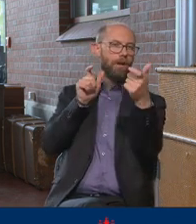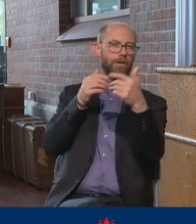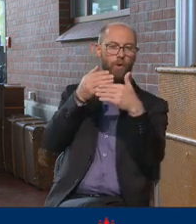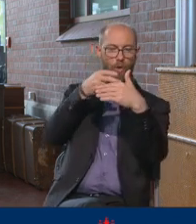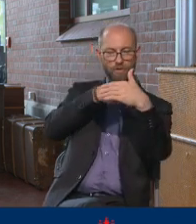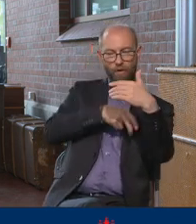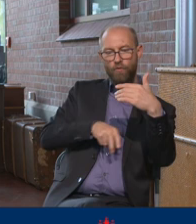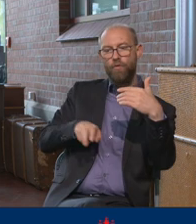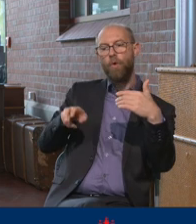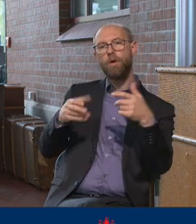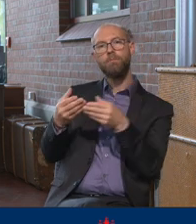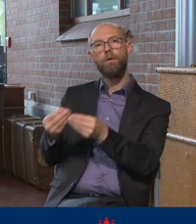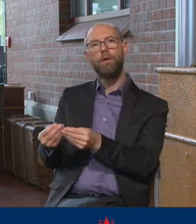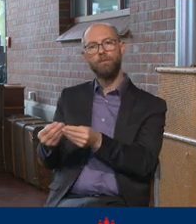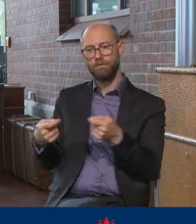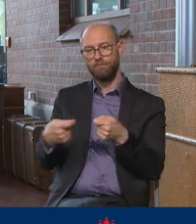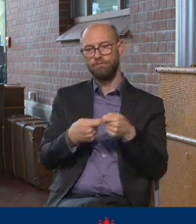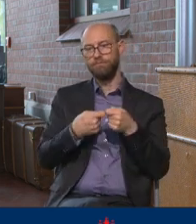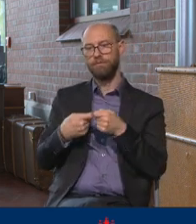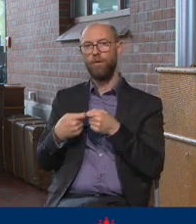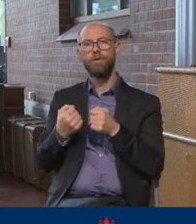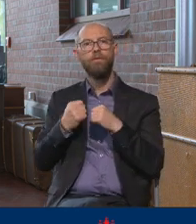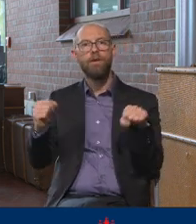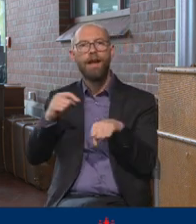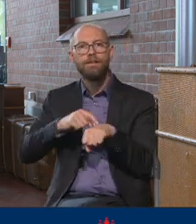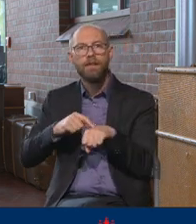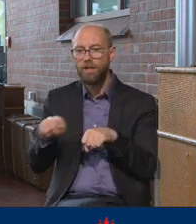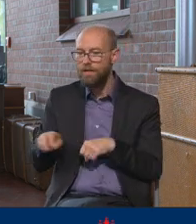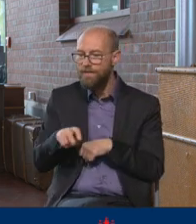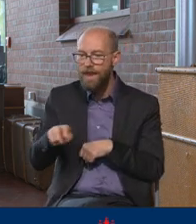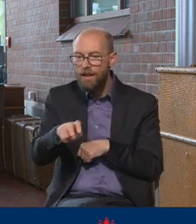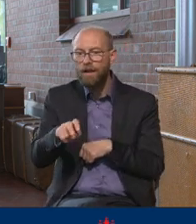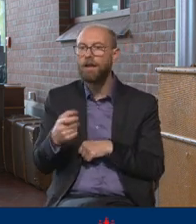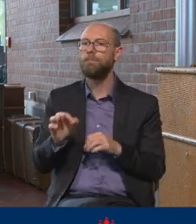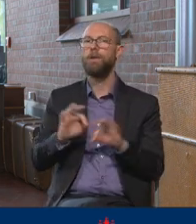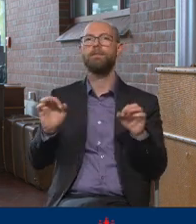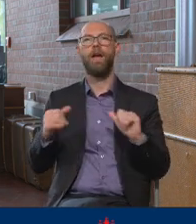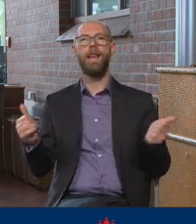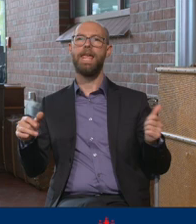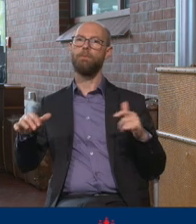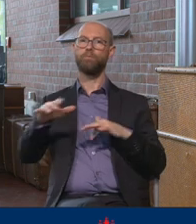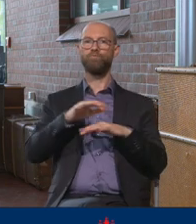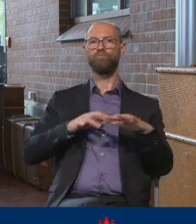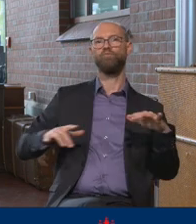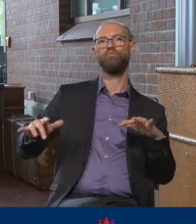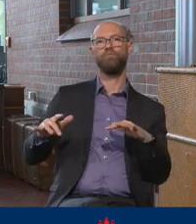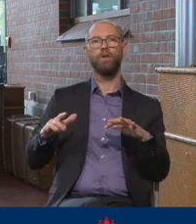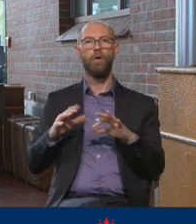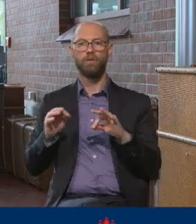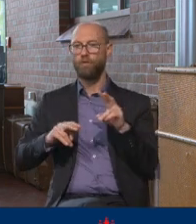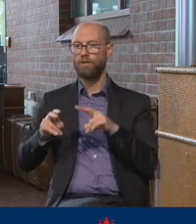stattfindet zusätzliche freizeit wege dieses die erlebbarkeit des areals gewährleisten und überall zugegen